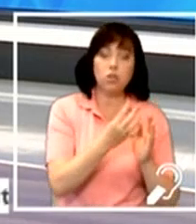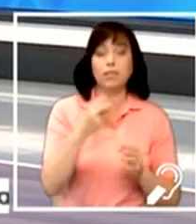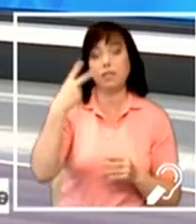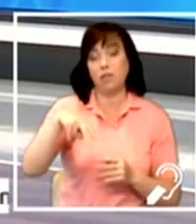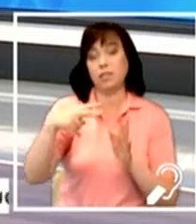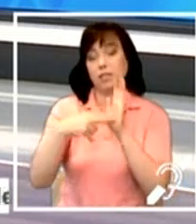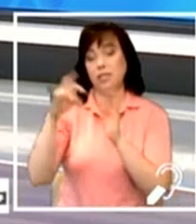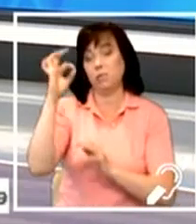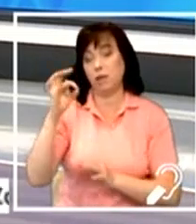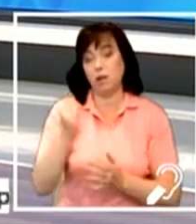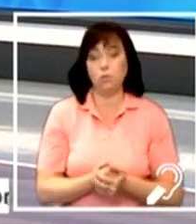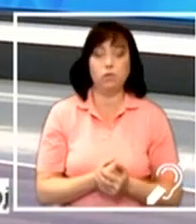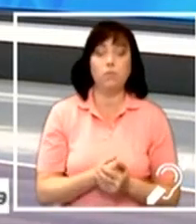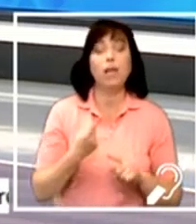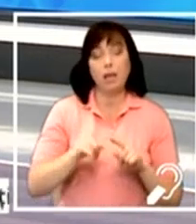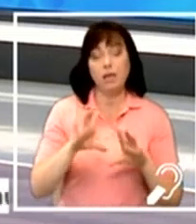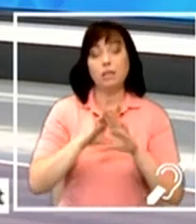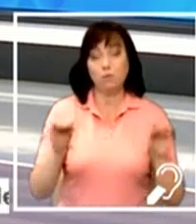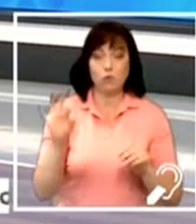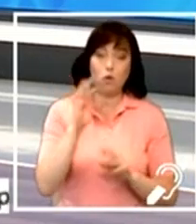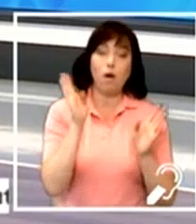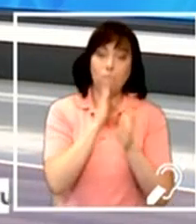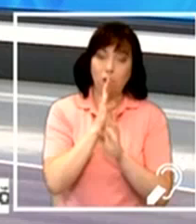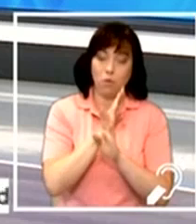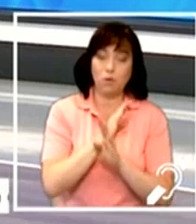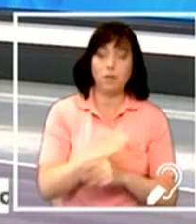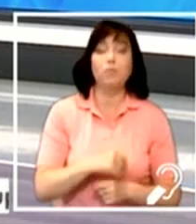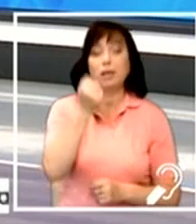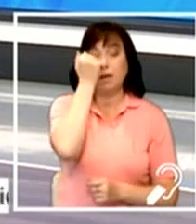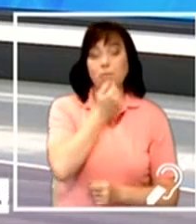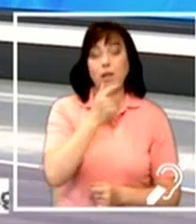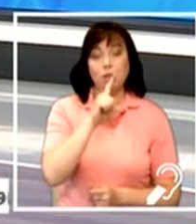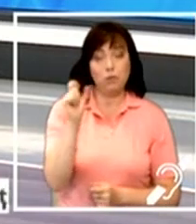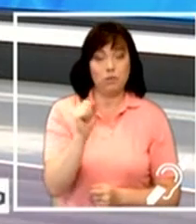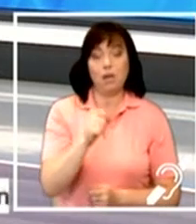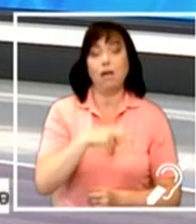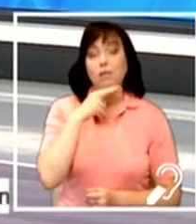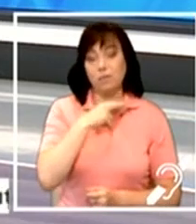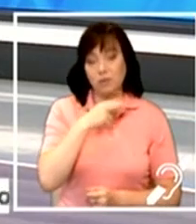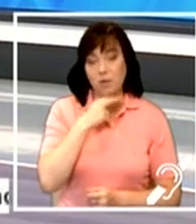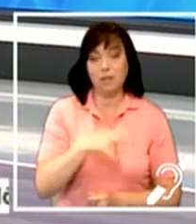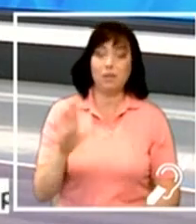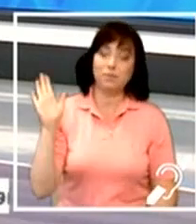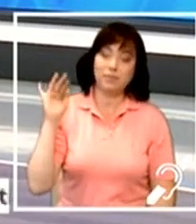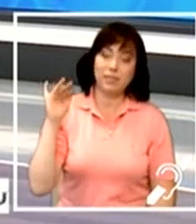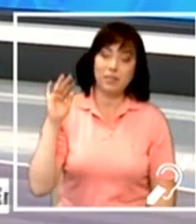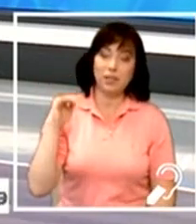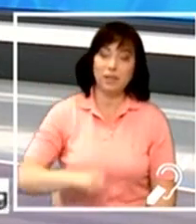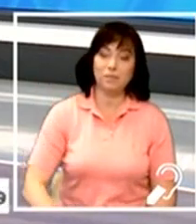14 și 27 de grade. Acestea au fost informațiile despre vreme. Sunt Florina Constantinescu și vă mulțumesc pentru atenție. Pe